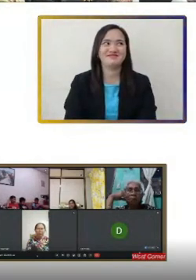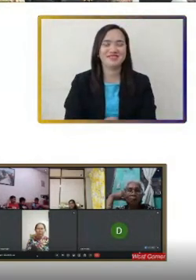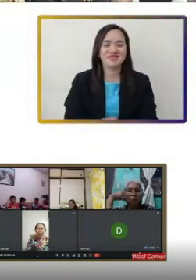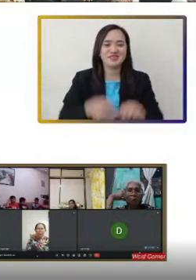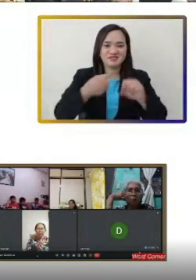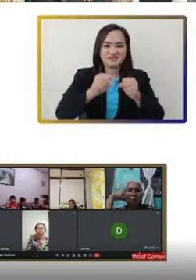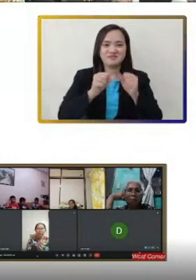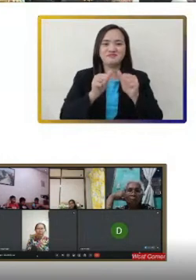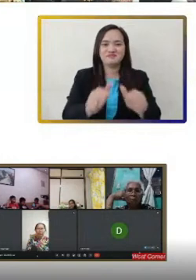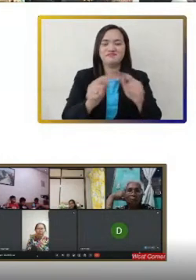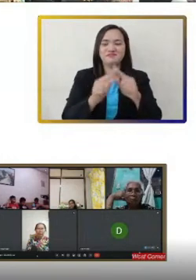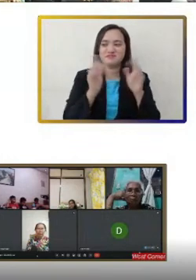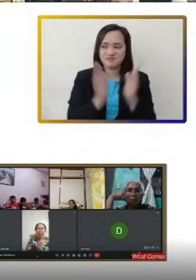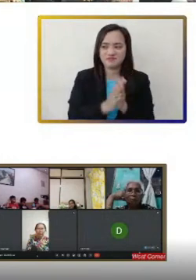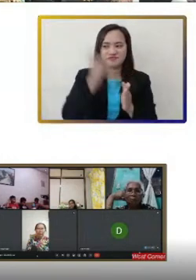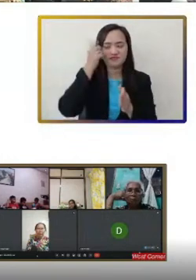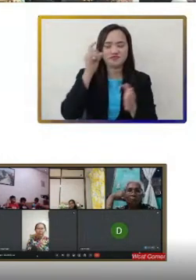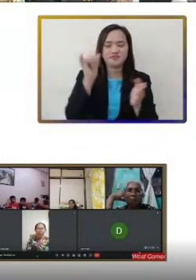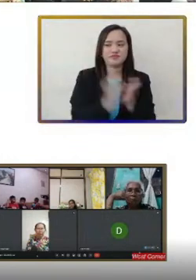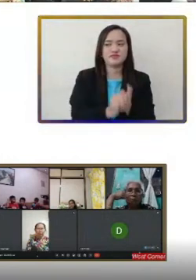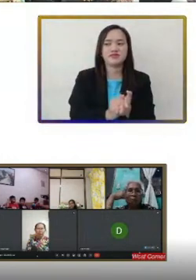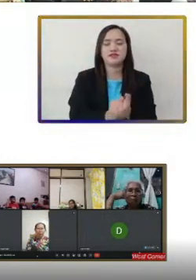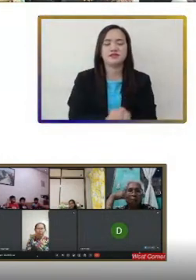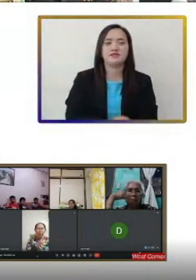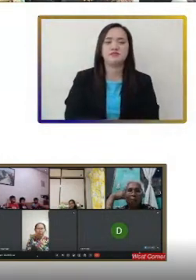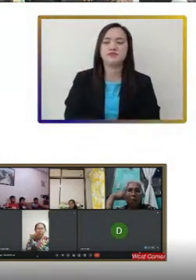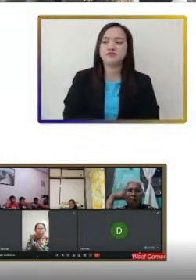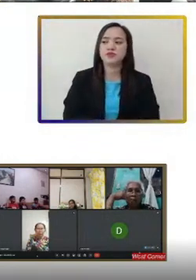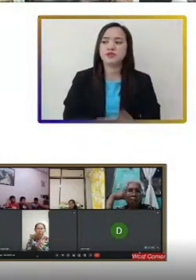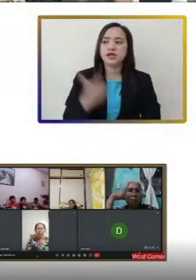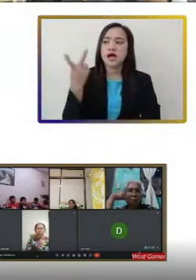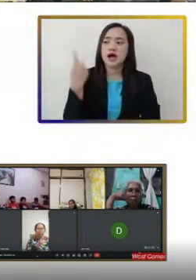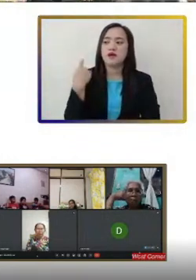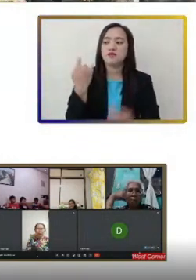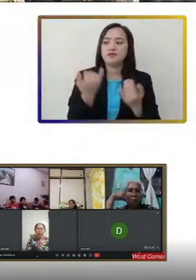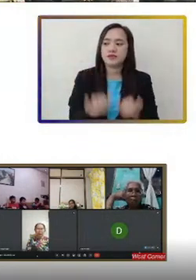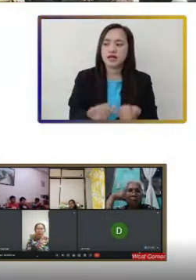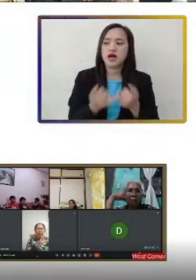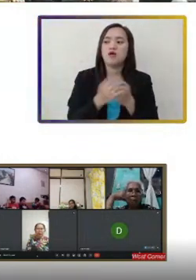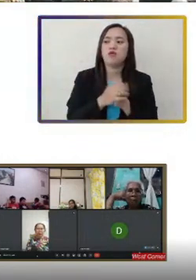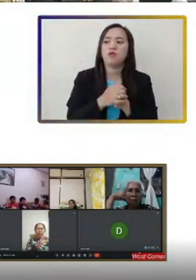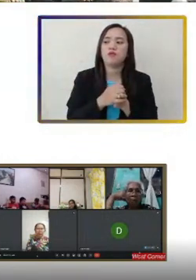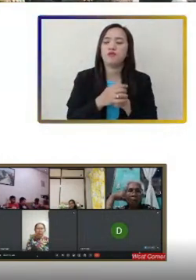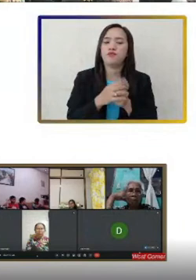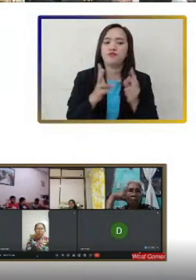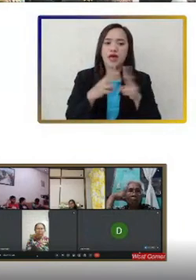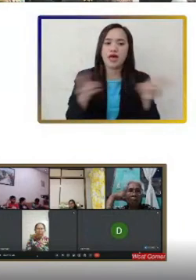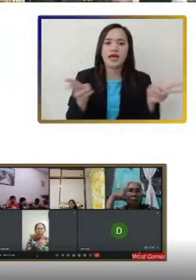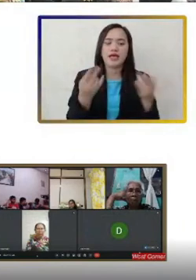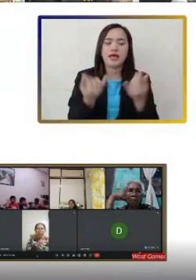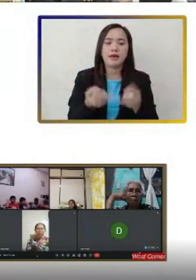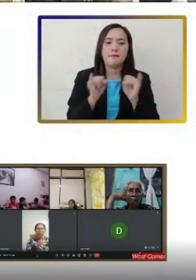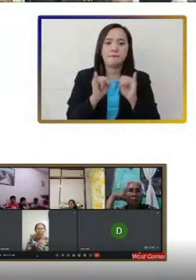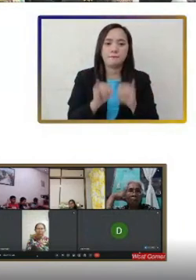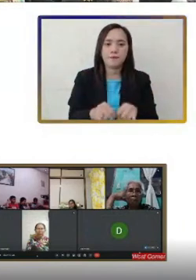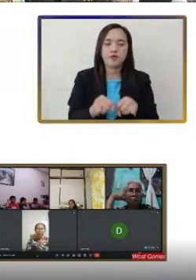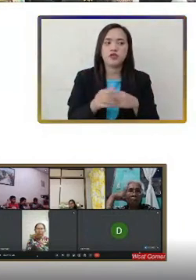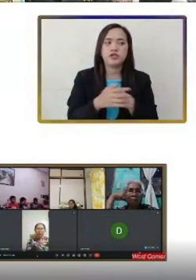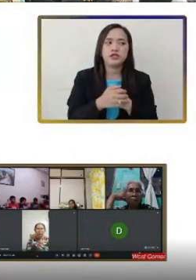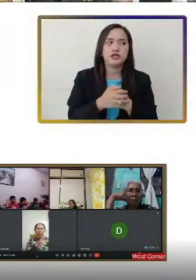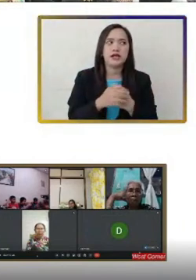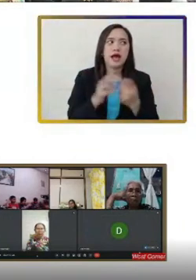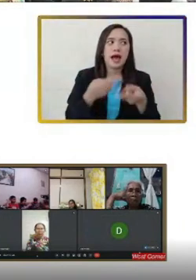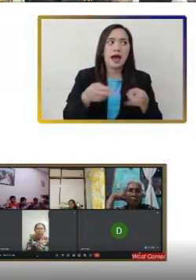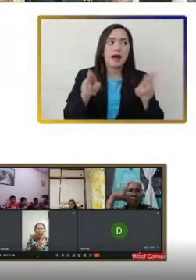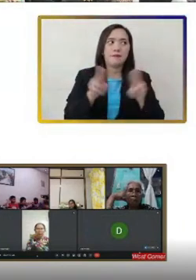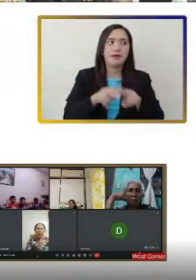at alam kong meron pong mahalaga na mangyayari, mga kapatid, sa simbahan po natin. It's not about, hindi po tayo